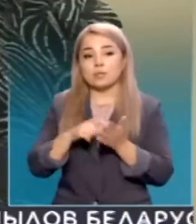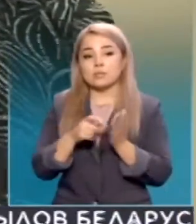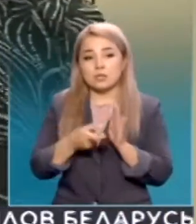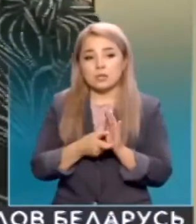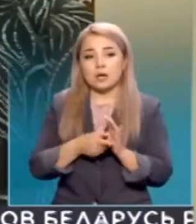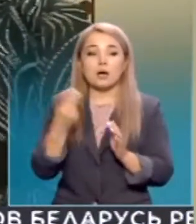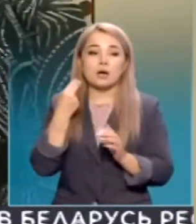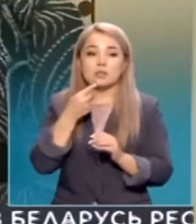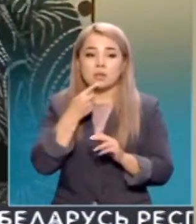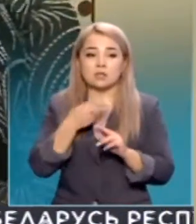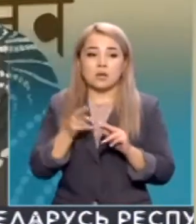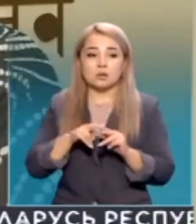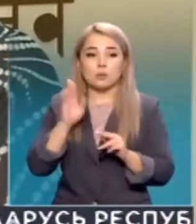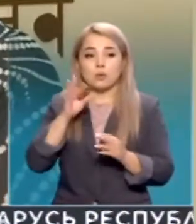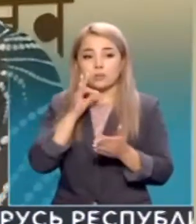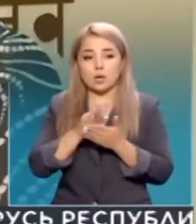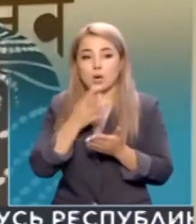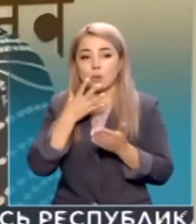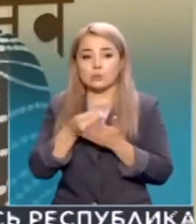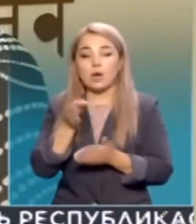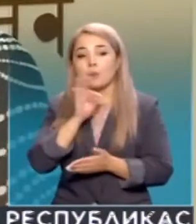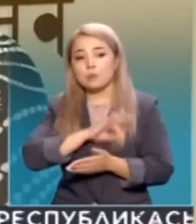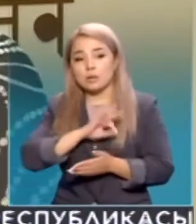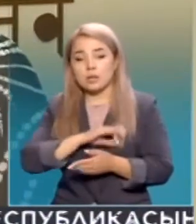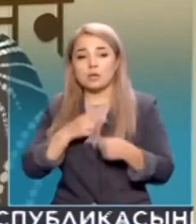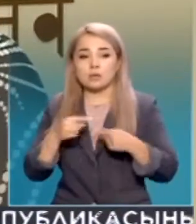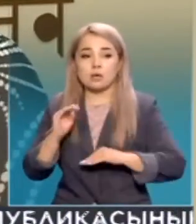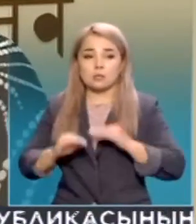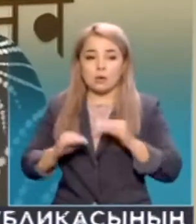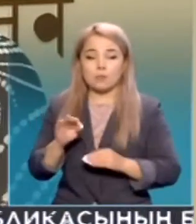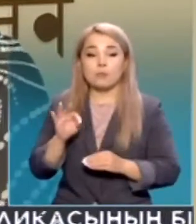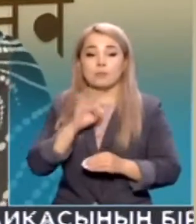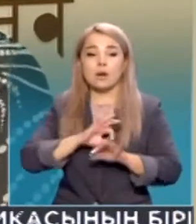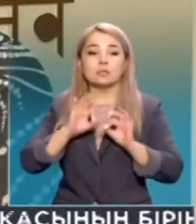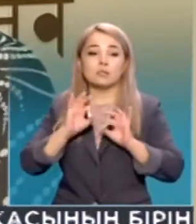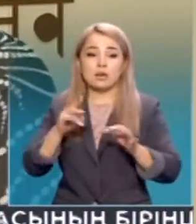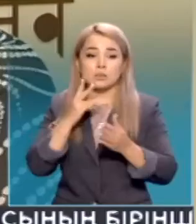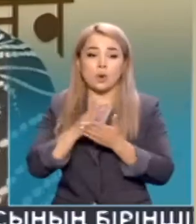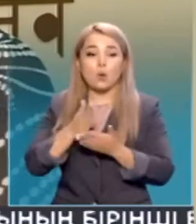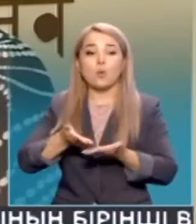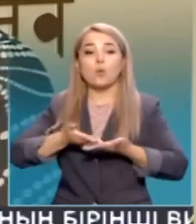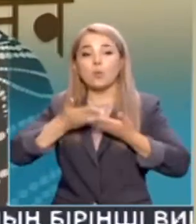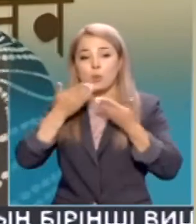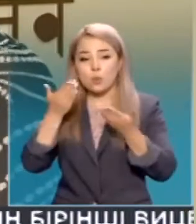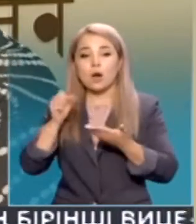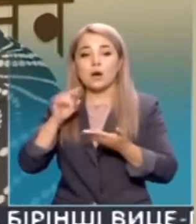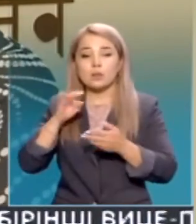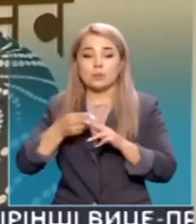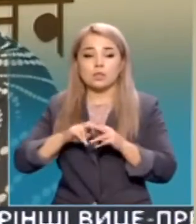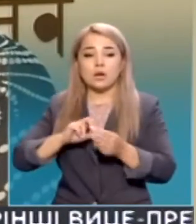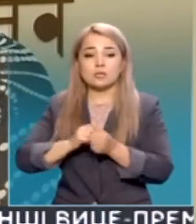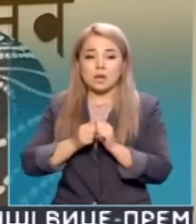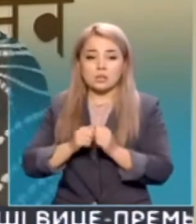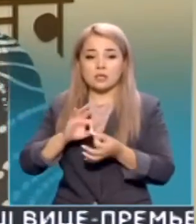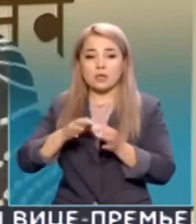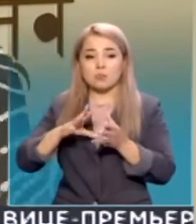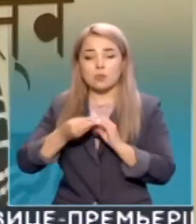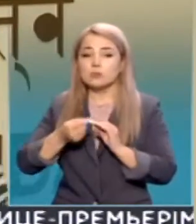сыныптардан ағылшын тілі болатын болса, өзі пайдаланатын заттарды ғана айтып, бірақ оқу, әріптерді жаттау деген